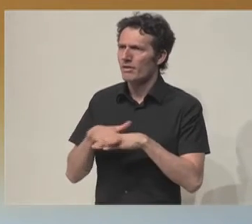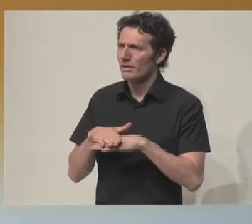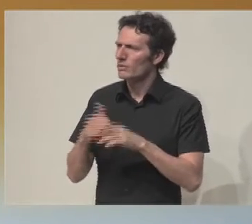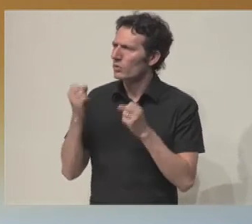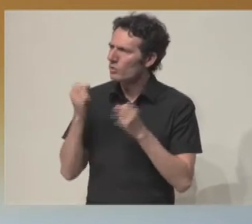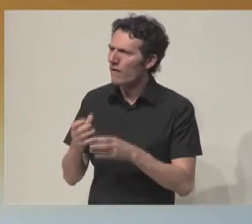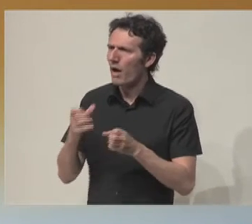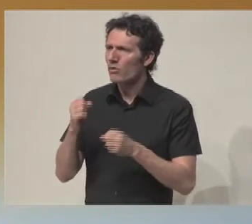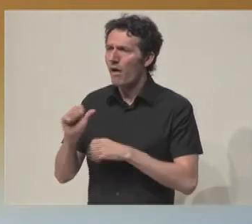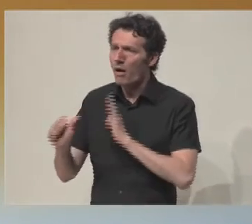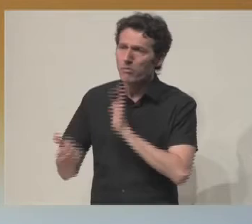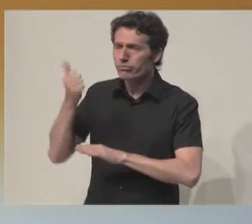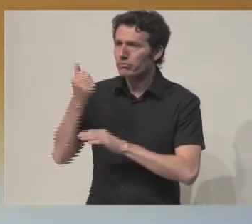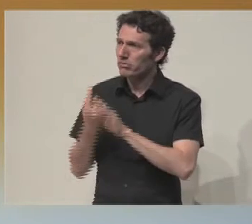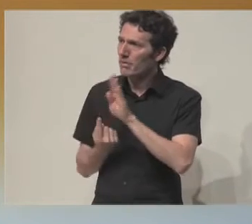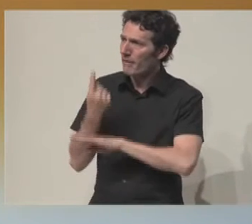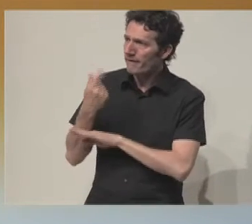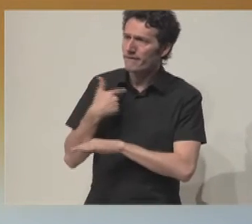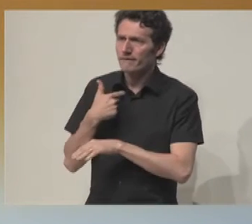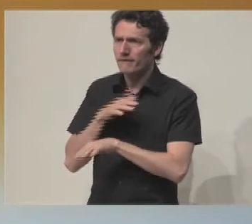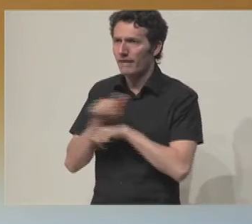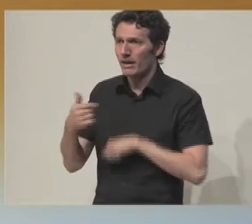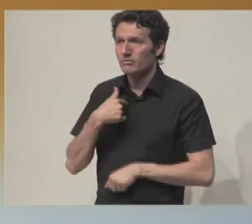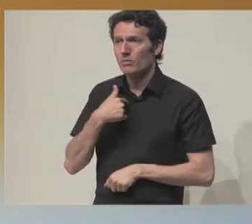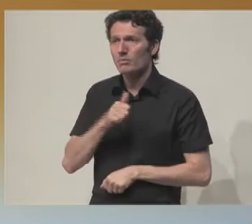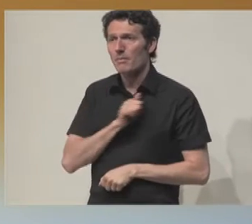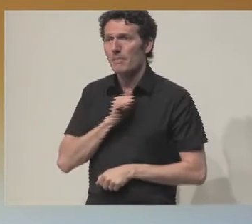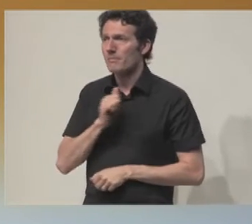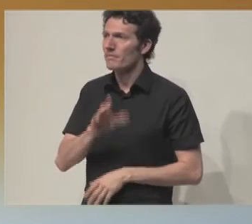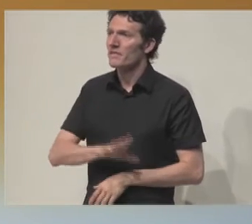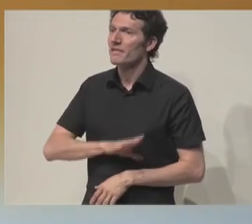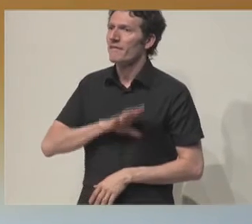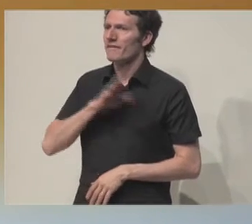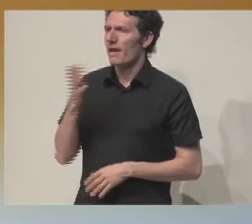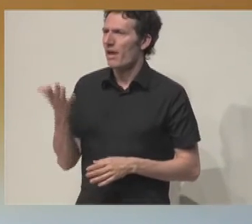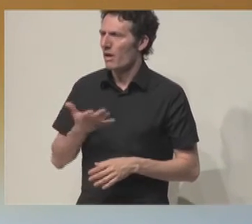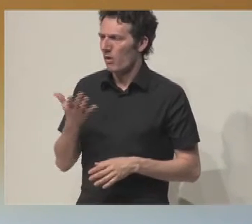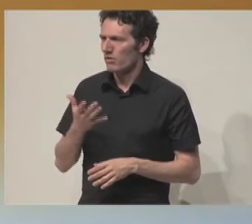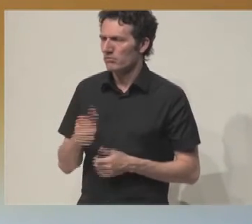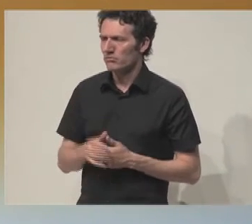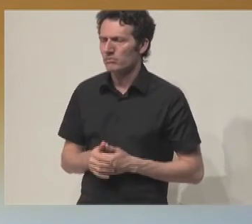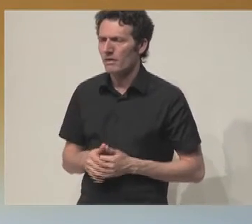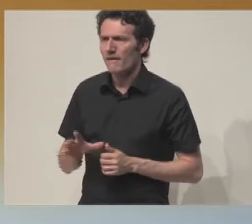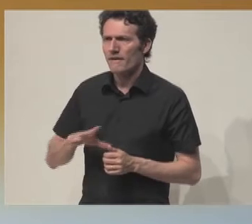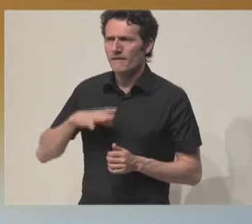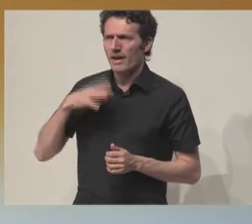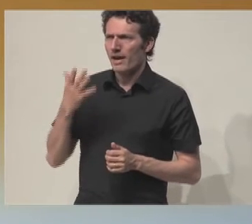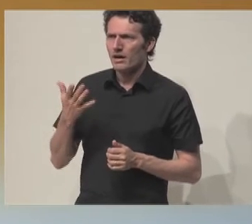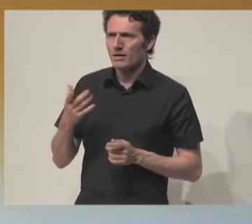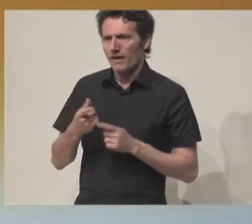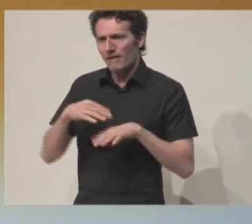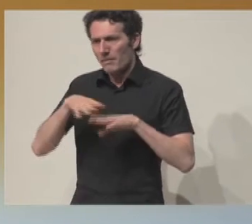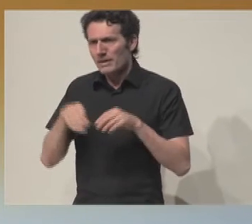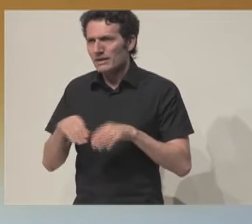précurseurs moi je suis fier de penser que nous sommes la famille